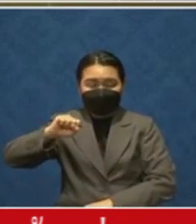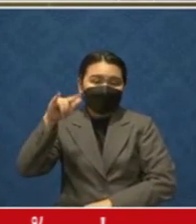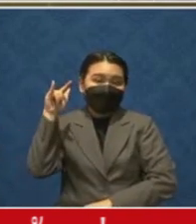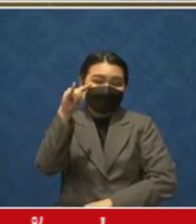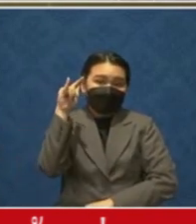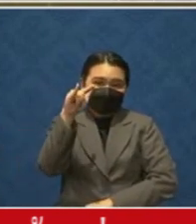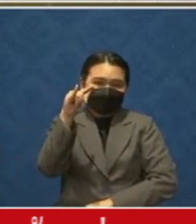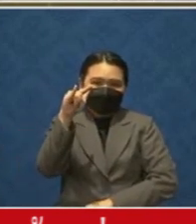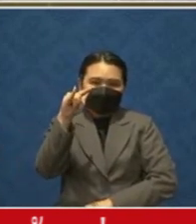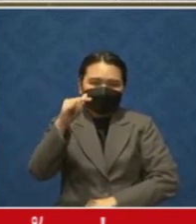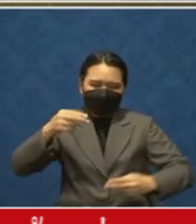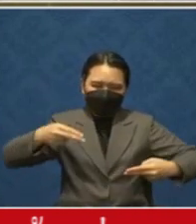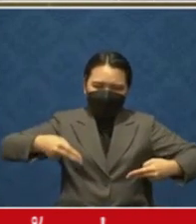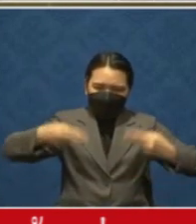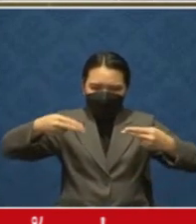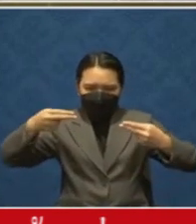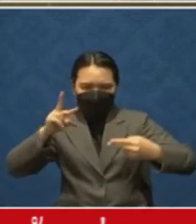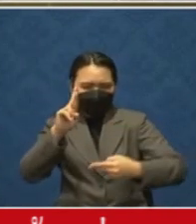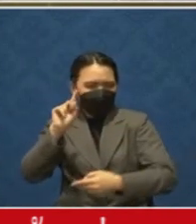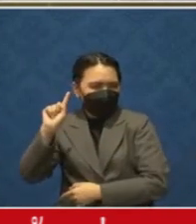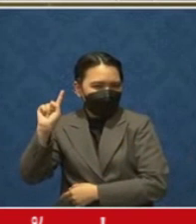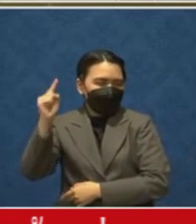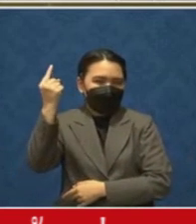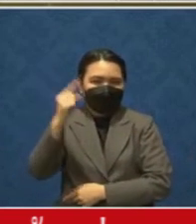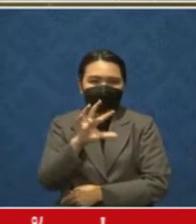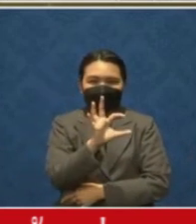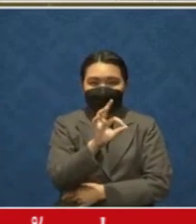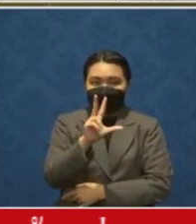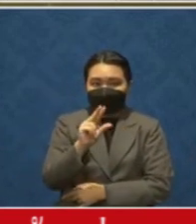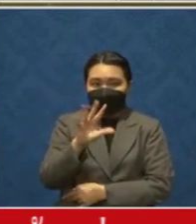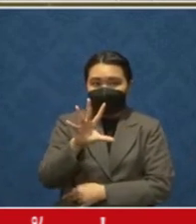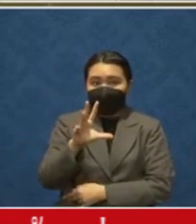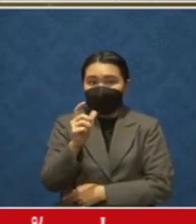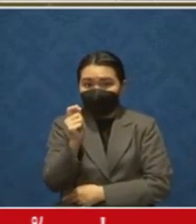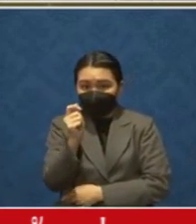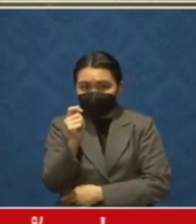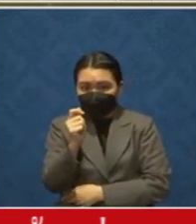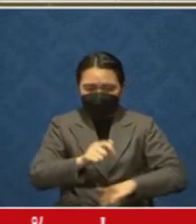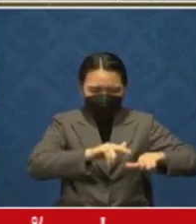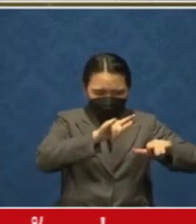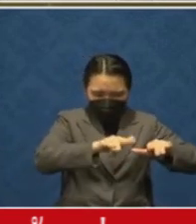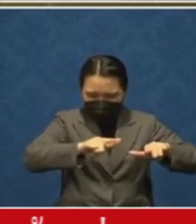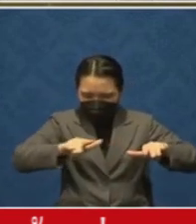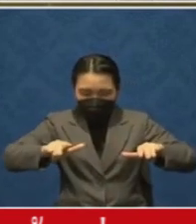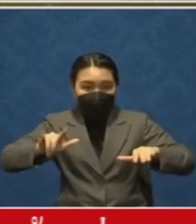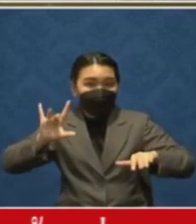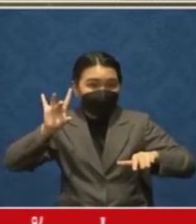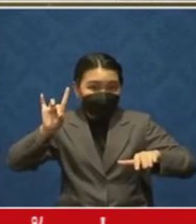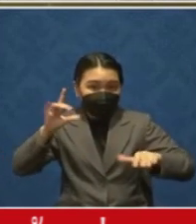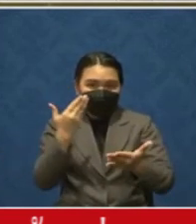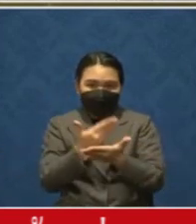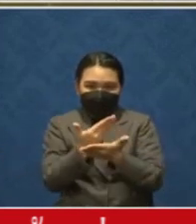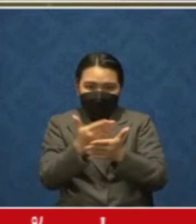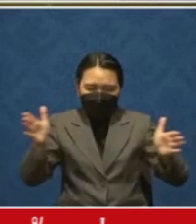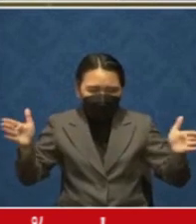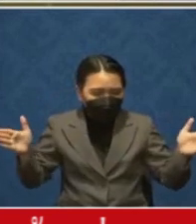ลบรุ่นใหม่ล่าสุดเป็นเครื่องบินลบทางยุทธศาสตร์F-35A 1ฝูงจำนวน8ลำ